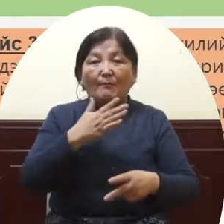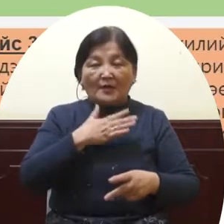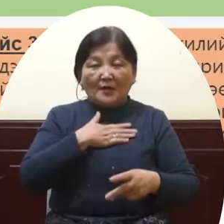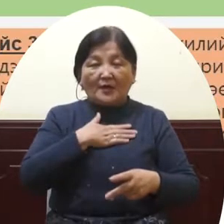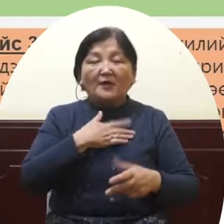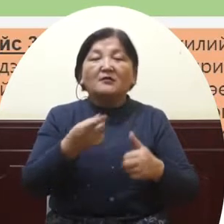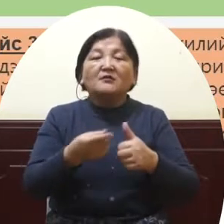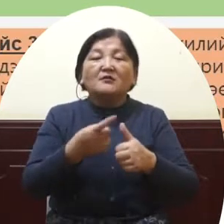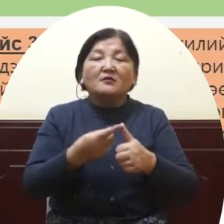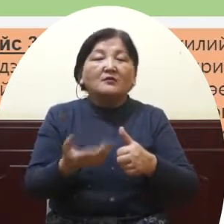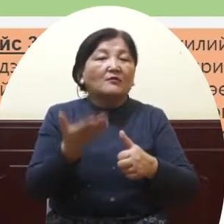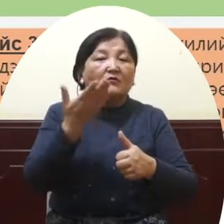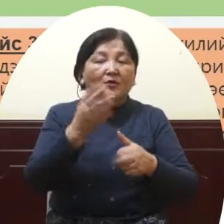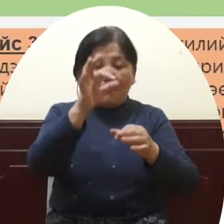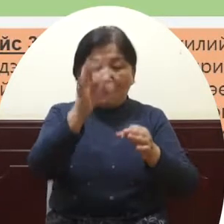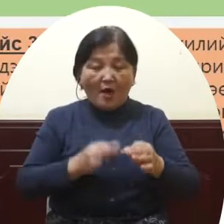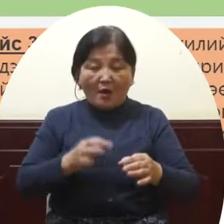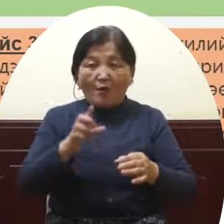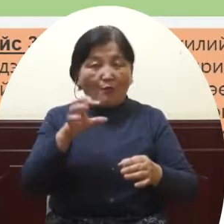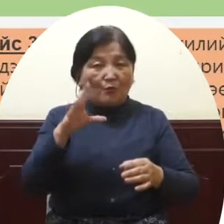байсан гэж.